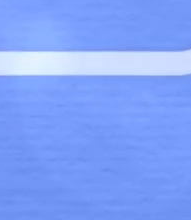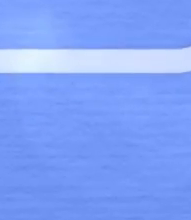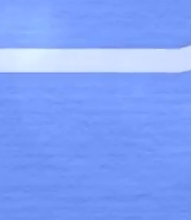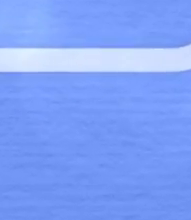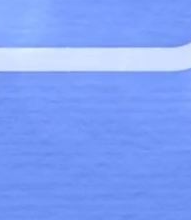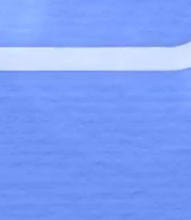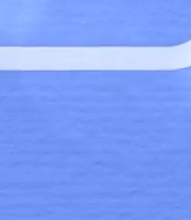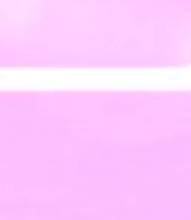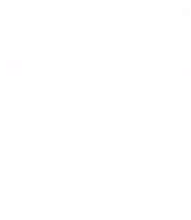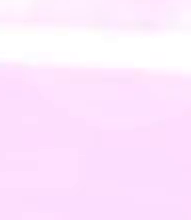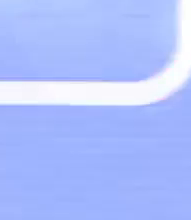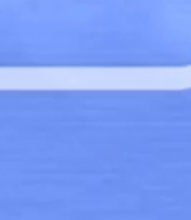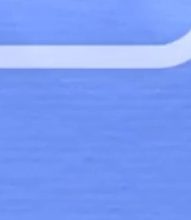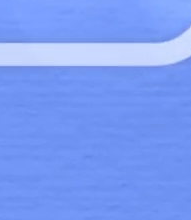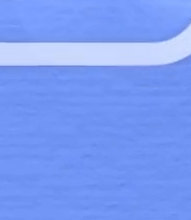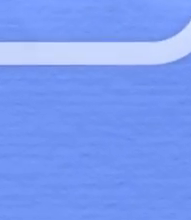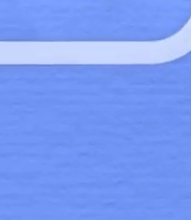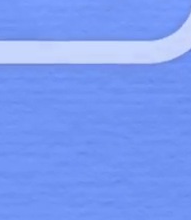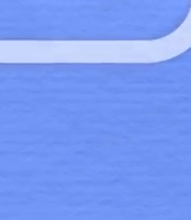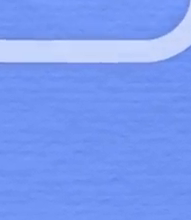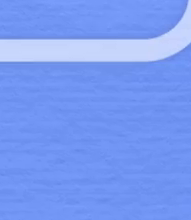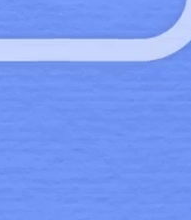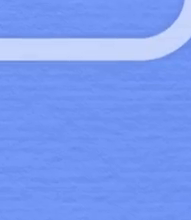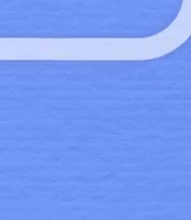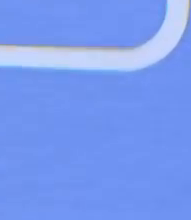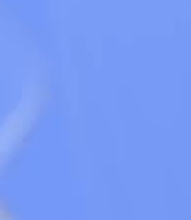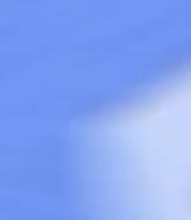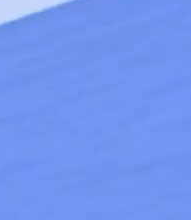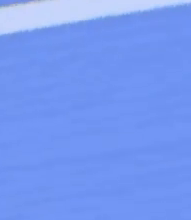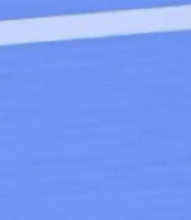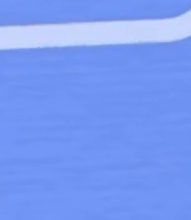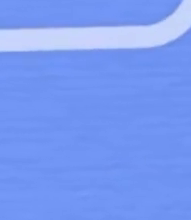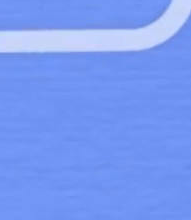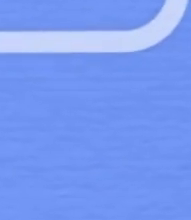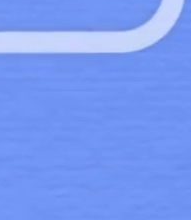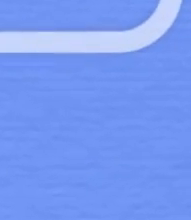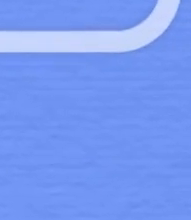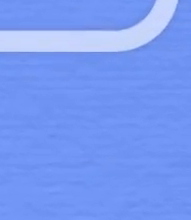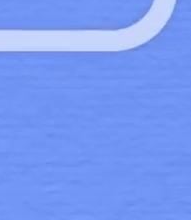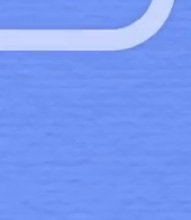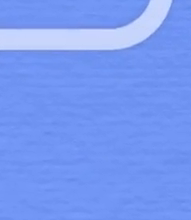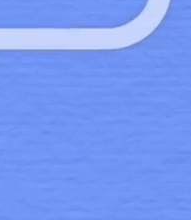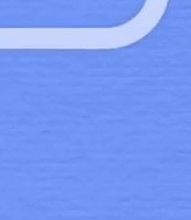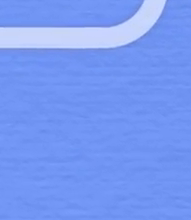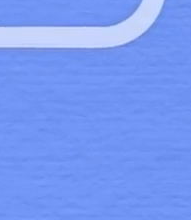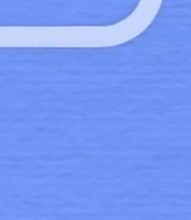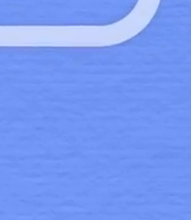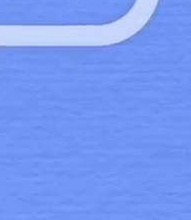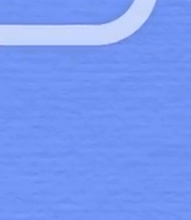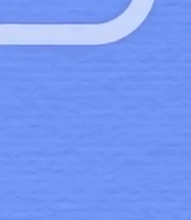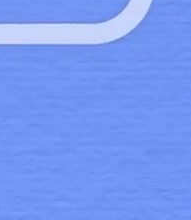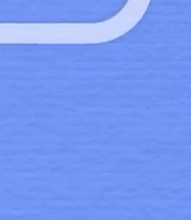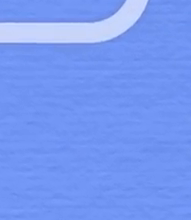장애인 박태영이 아닌 사람 유지민으로 친구 강다혜로 보자.